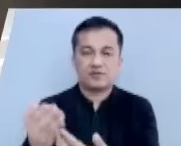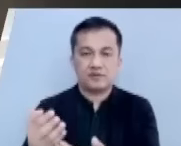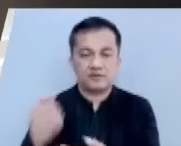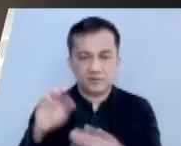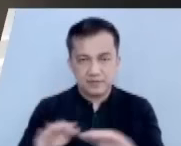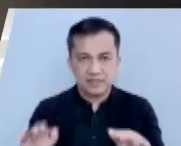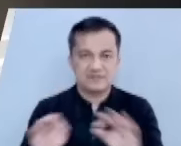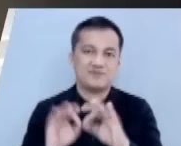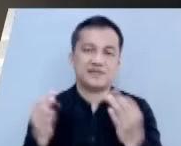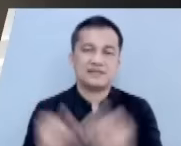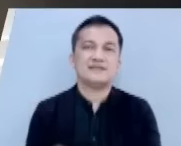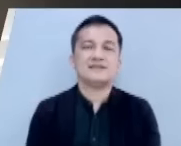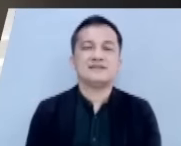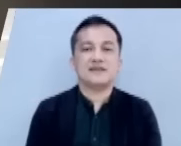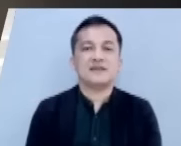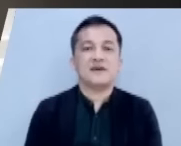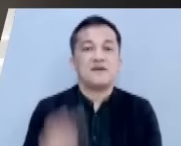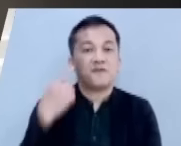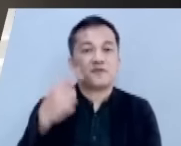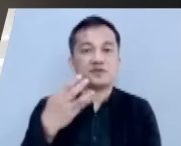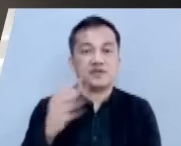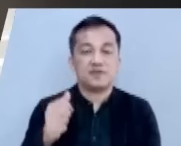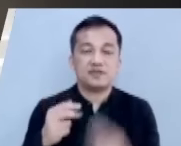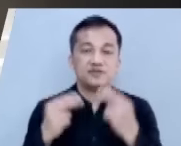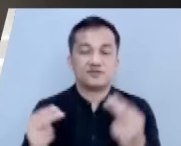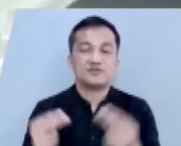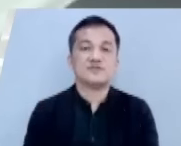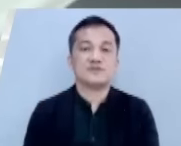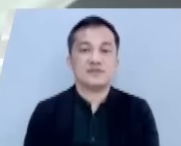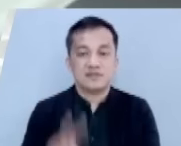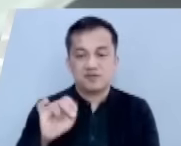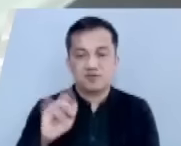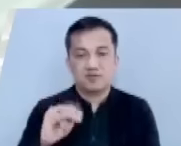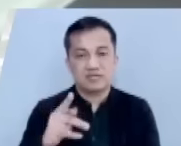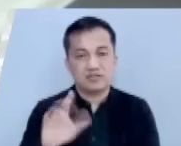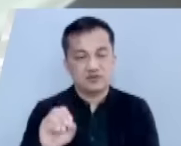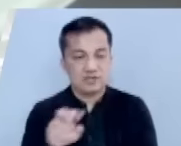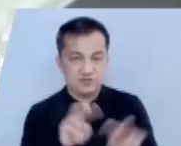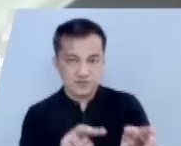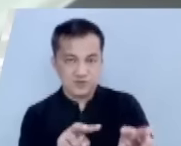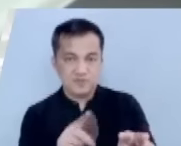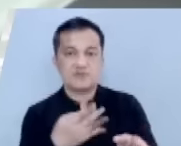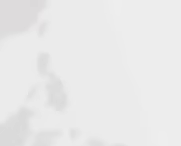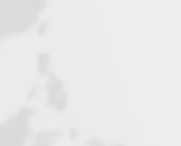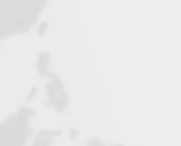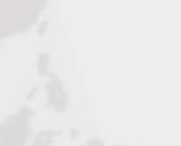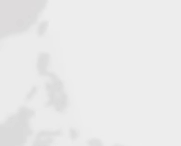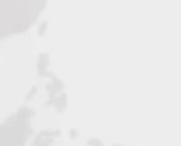Para sa GMA Integrated News, Von Aquino Nakatutok, 24 Horas.